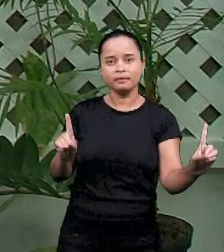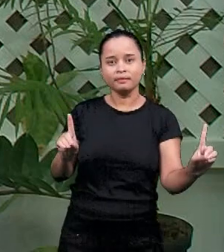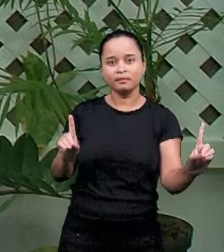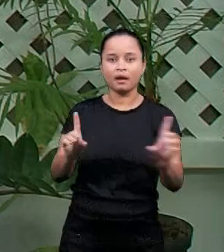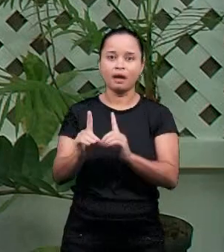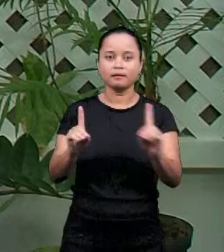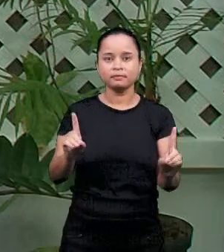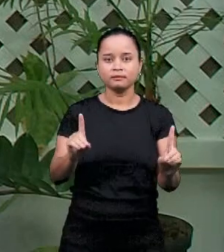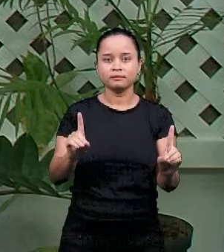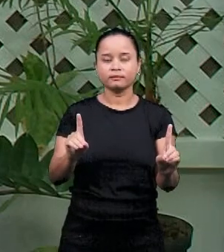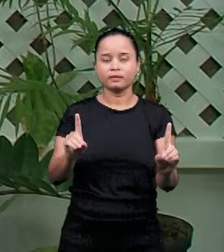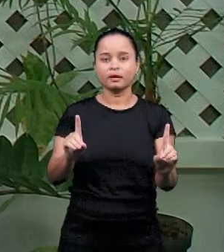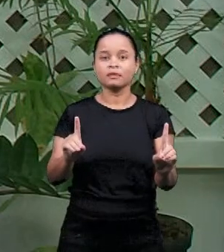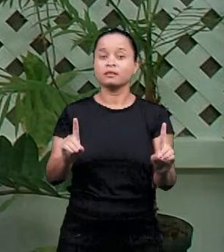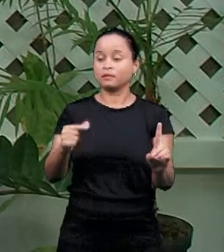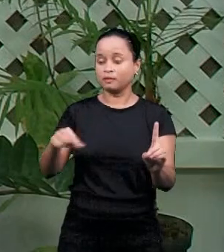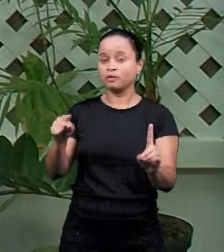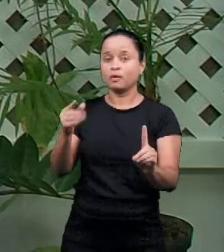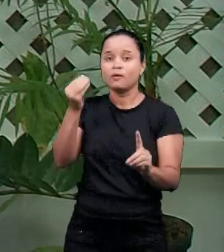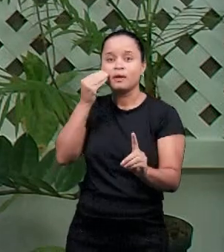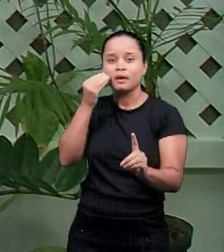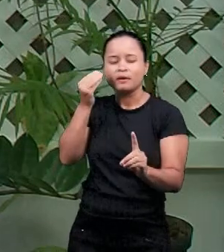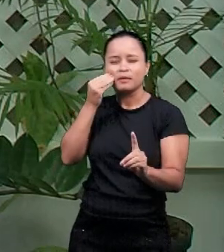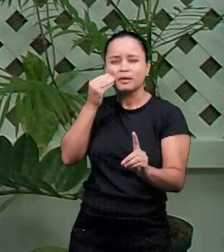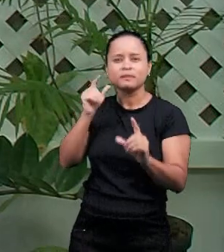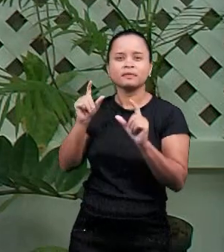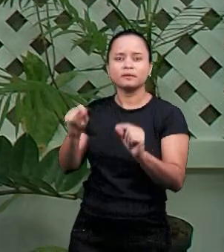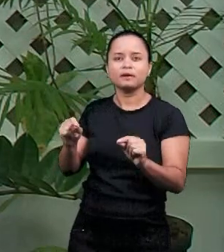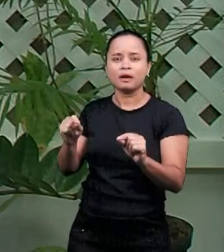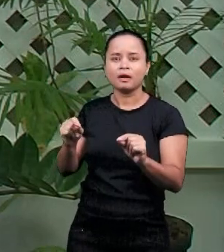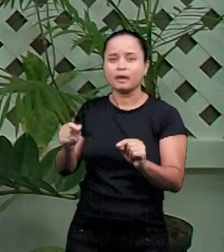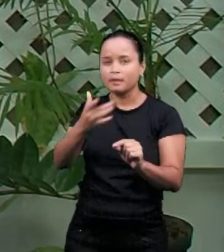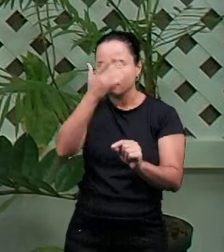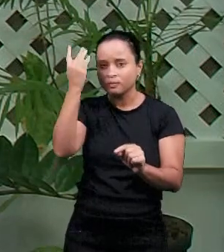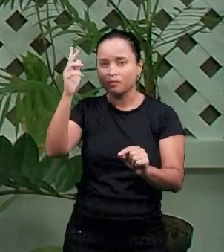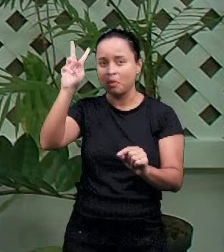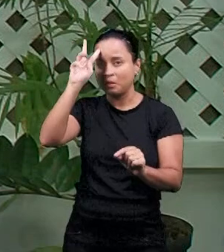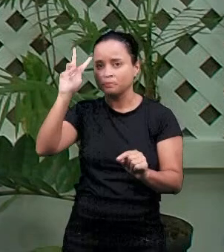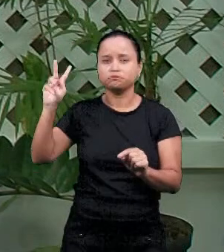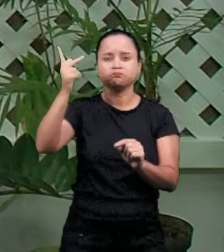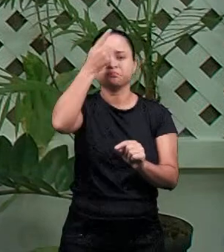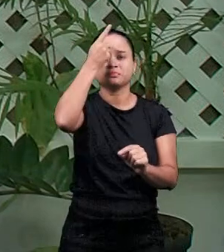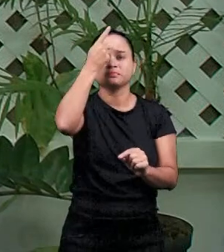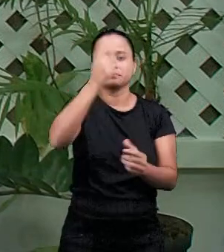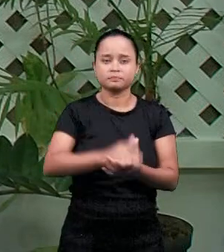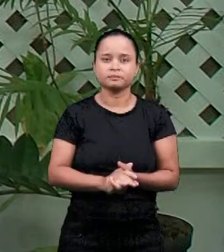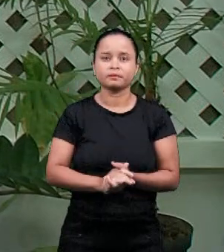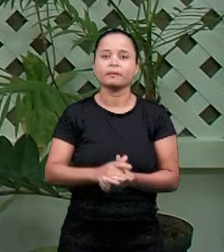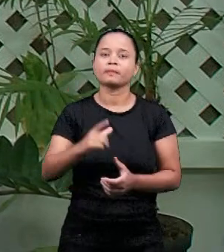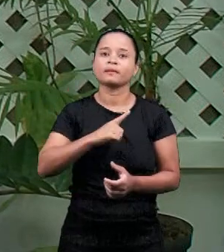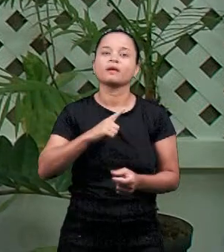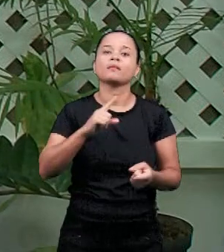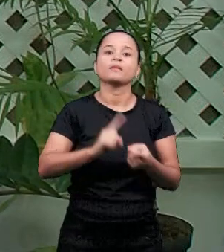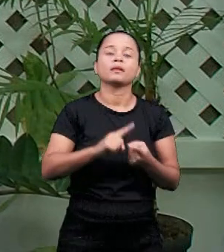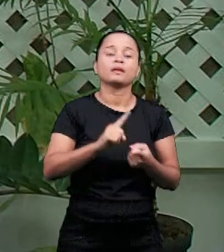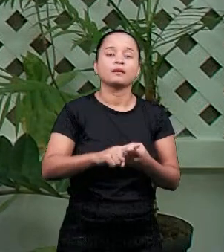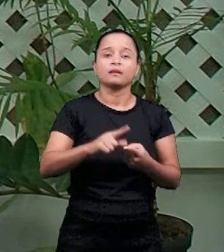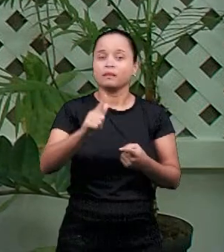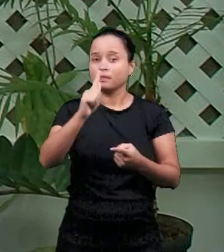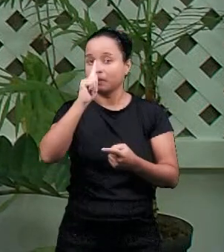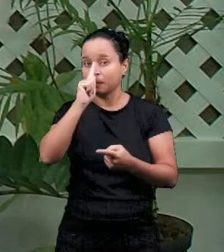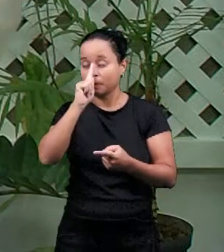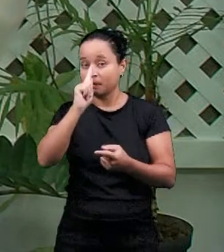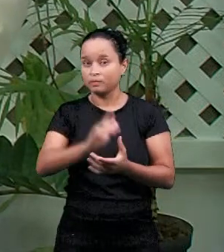Il incite la révolte. Donc nous avons deux mots en grec qui est anathème, anathème